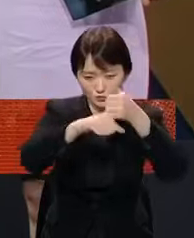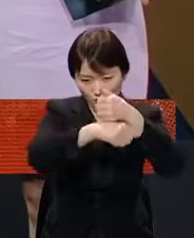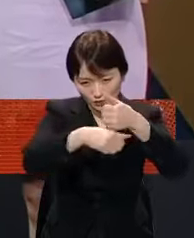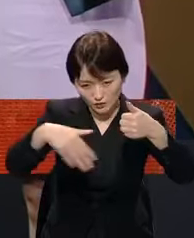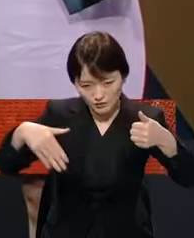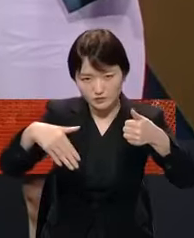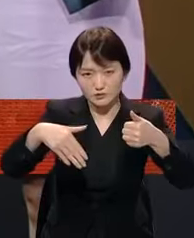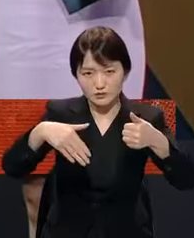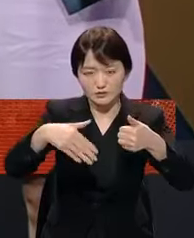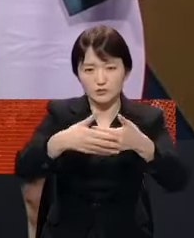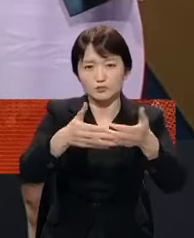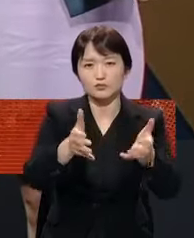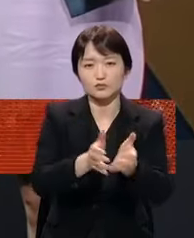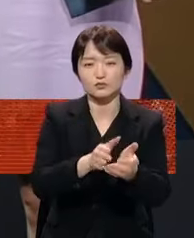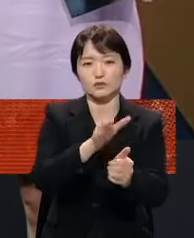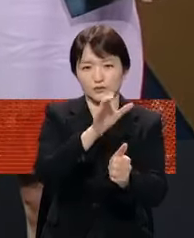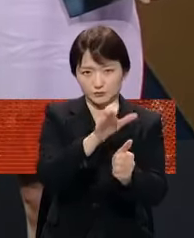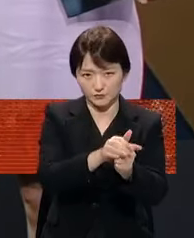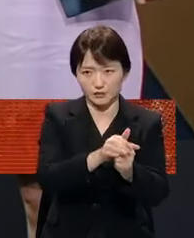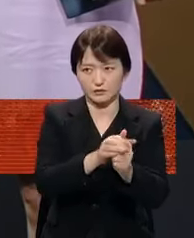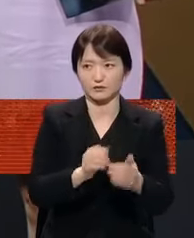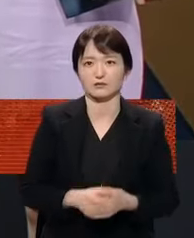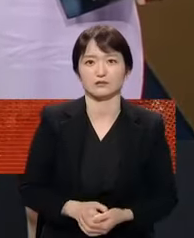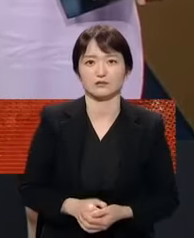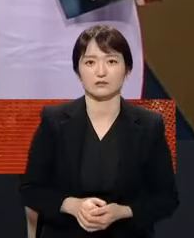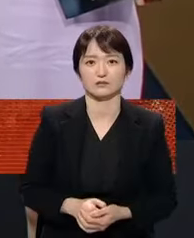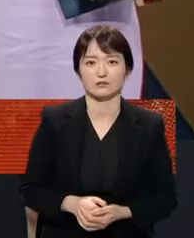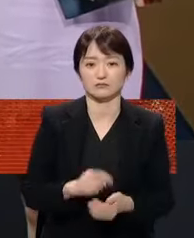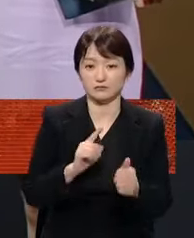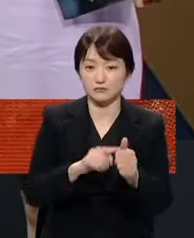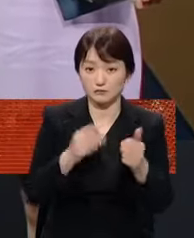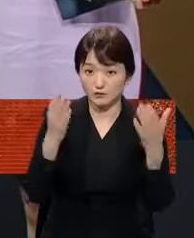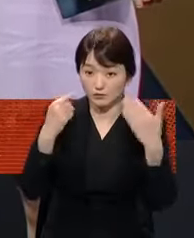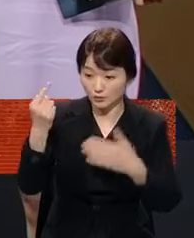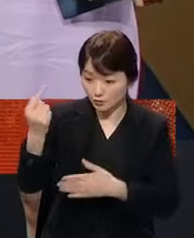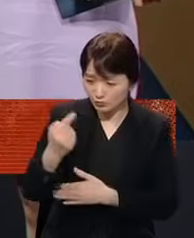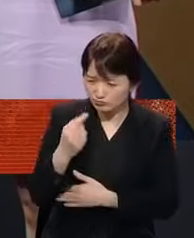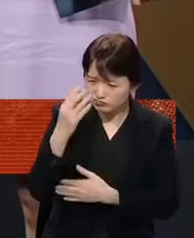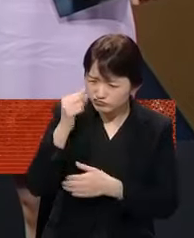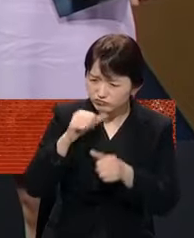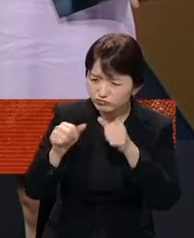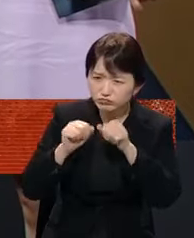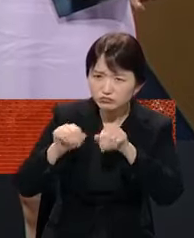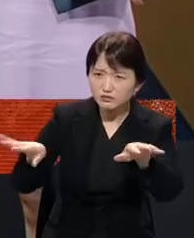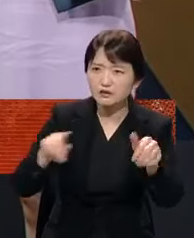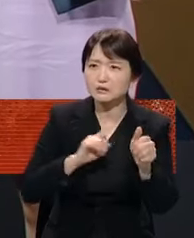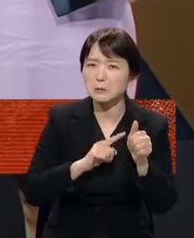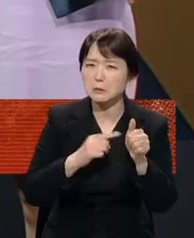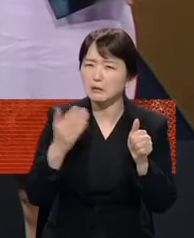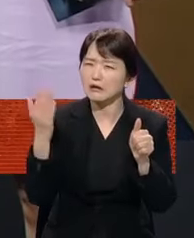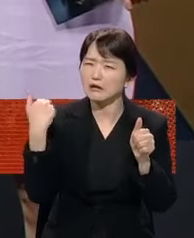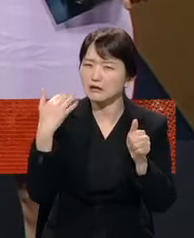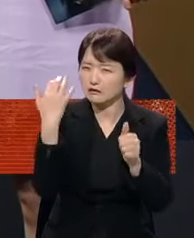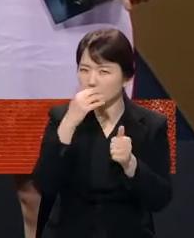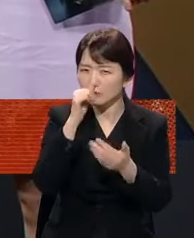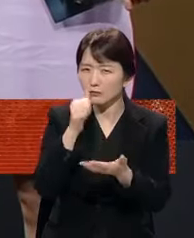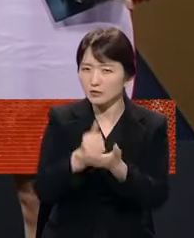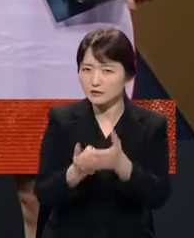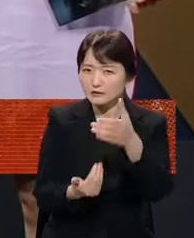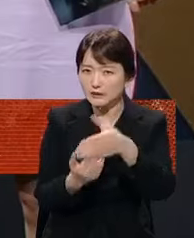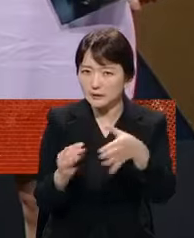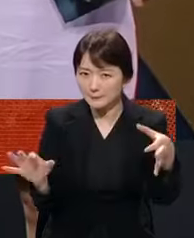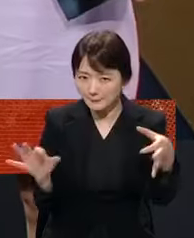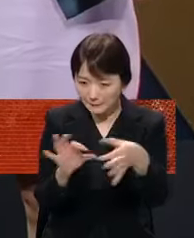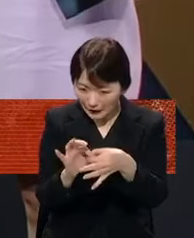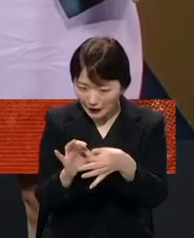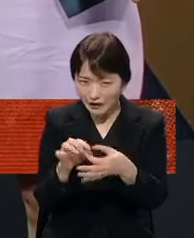그런데 이 교사가 오고 난 후에 학교에 이상한 소문이 돌기 시작합니다. 바로 그가 과거에 한 성범죄 사건에 연루되어